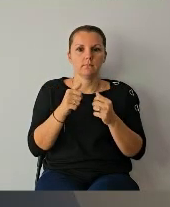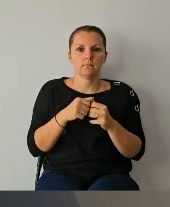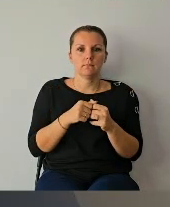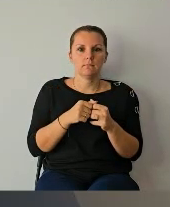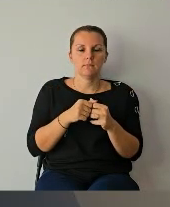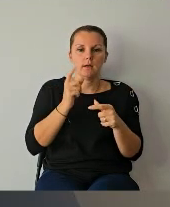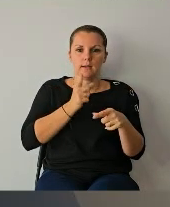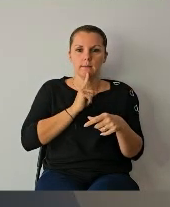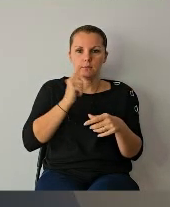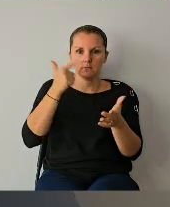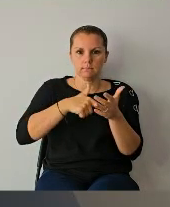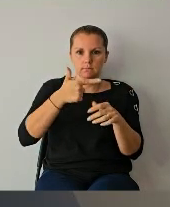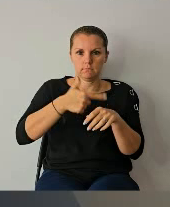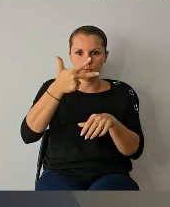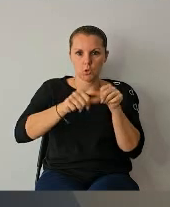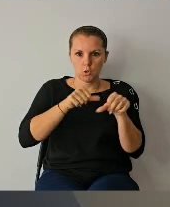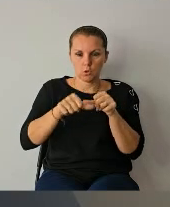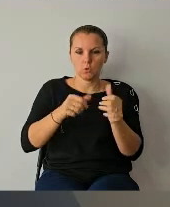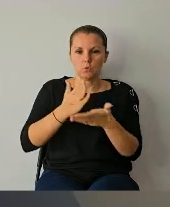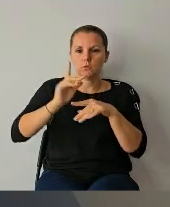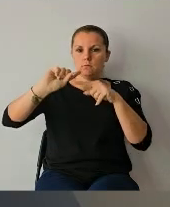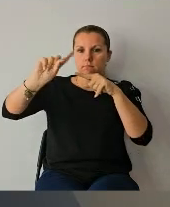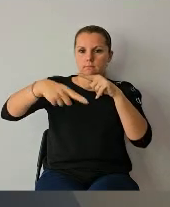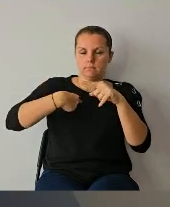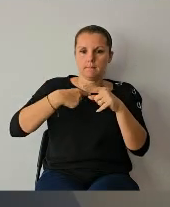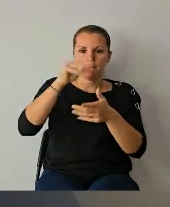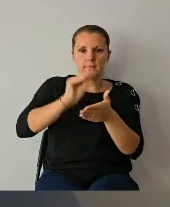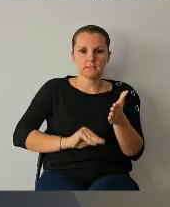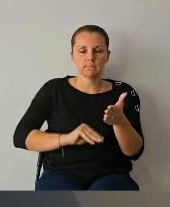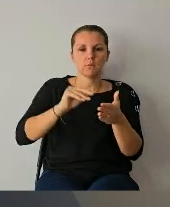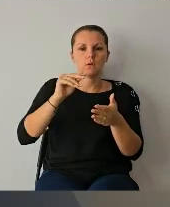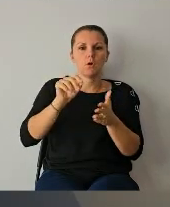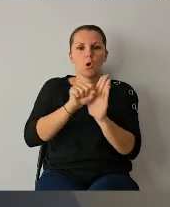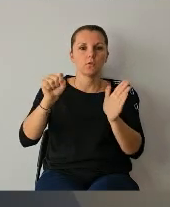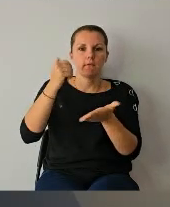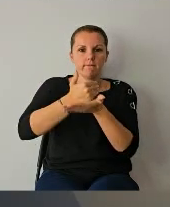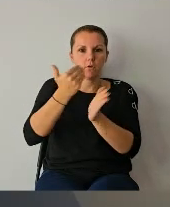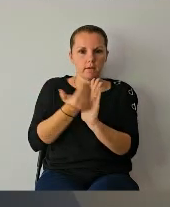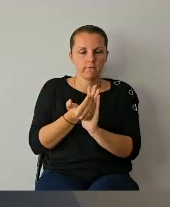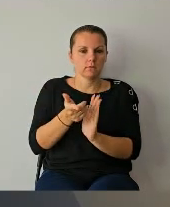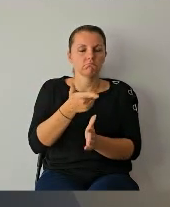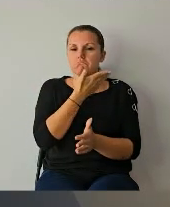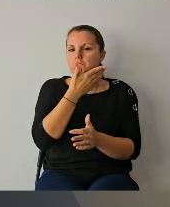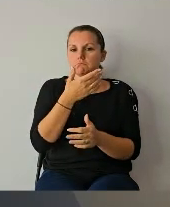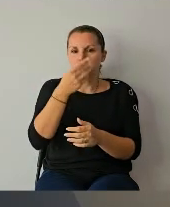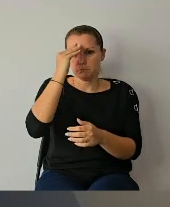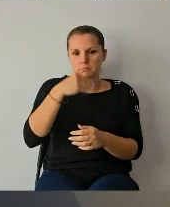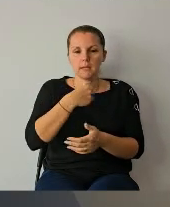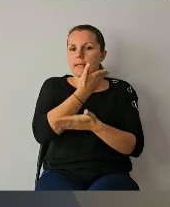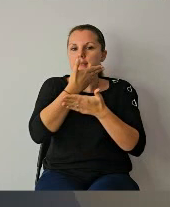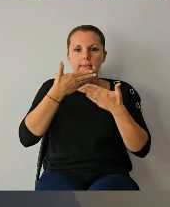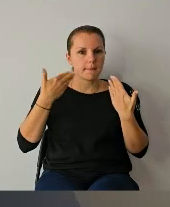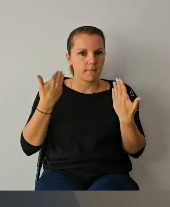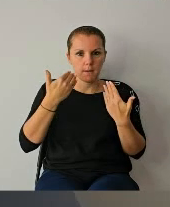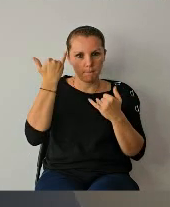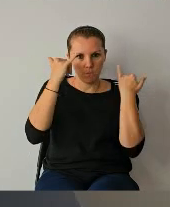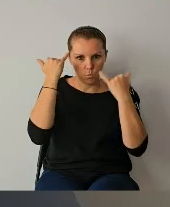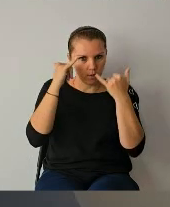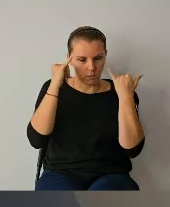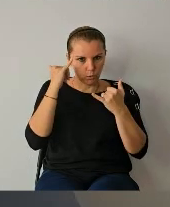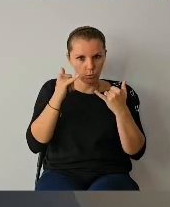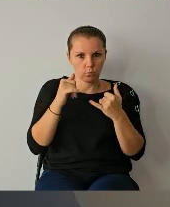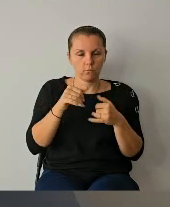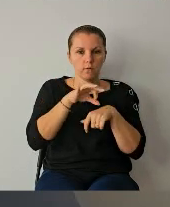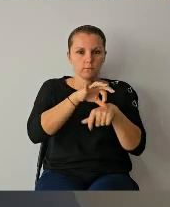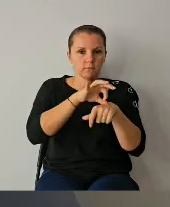07/2023 roku wpłynęło pismo od wojewody podkarpackiego dotyczące niestwierdzenia nieprawidłowości w oświadczeniach majątkowych przewodniczącego